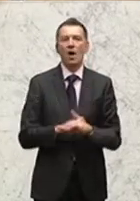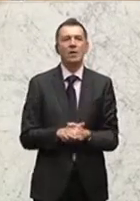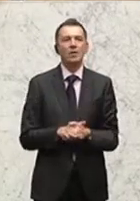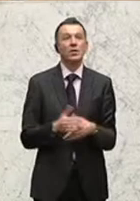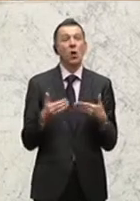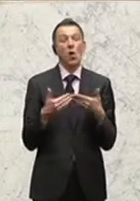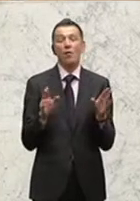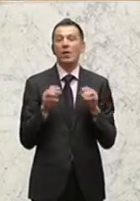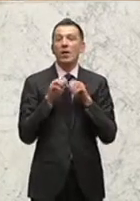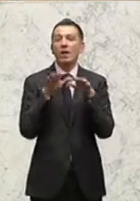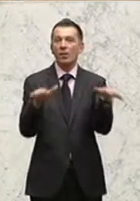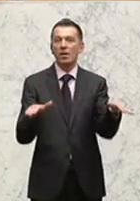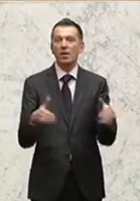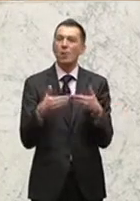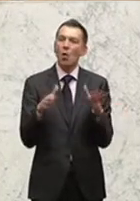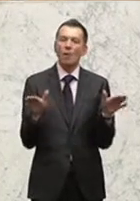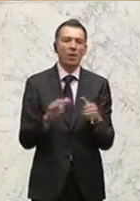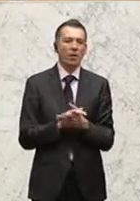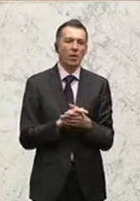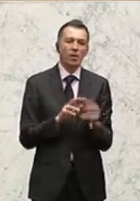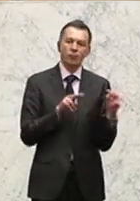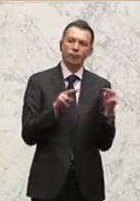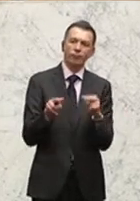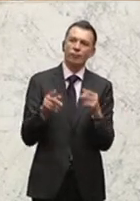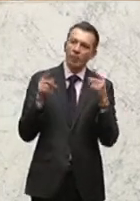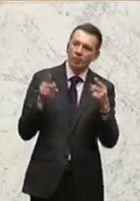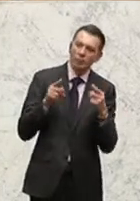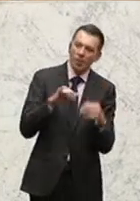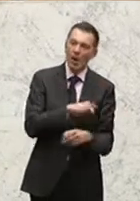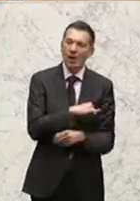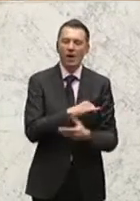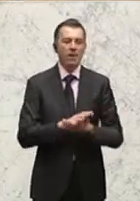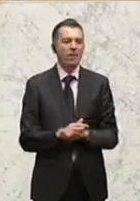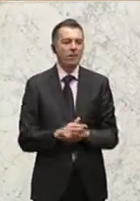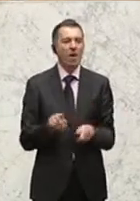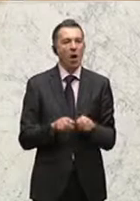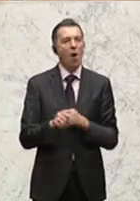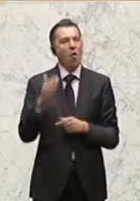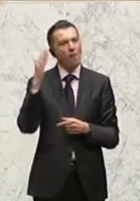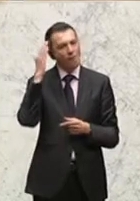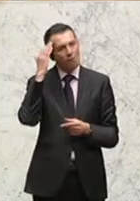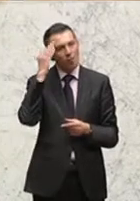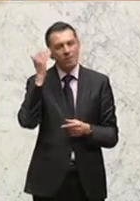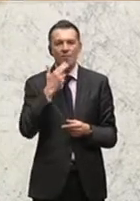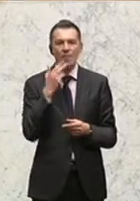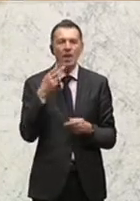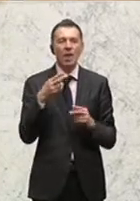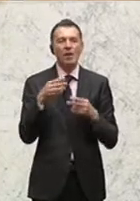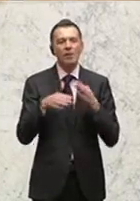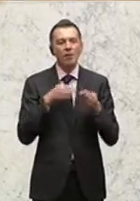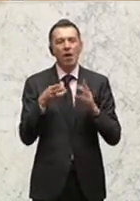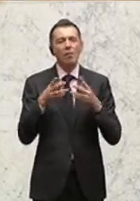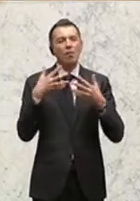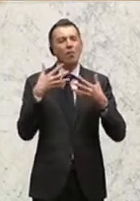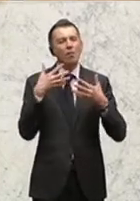die öffentlichkeitswirksam sein, wo die Öffentlichkeit ein sehr großes Interesse hat, auch zu wissen, wie transparent wird das Verfahren